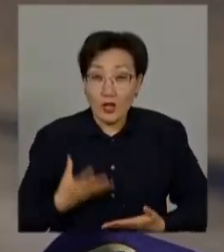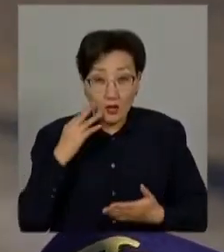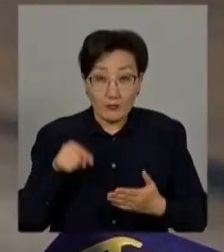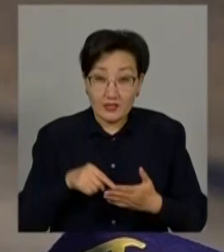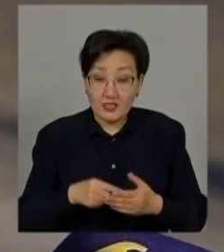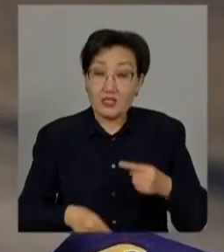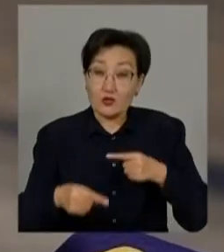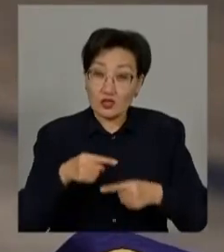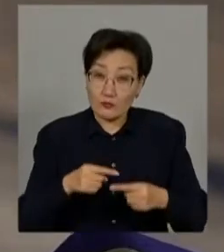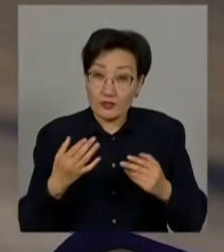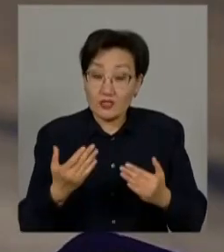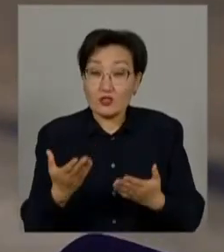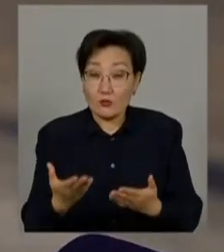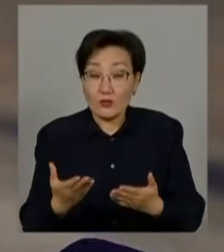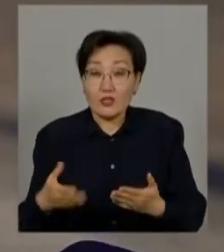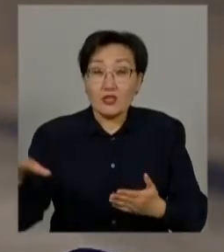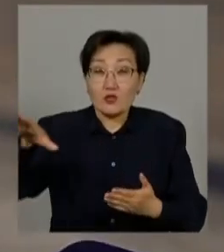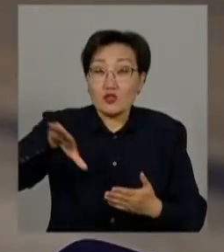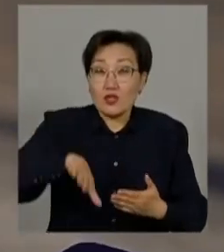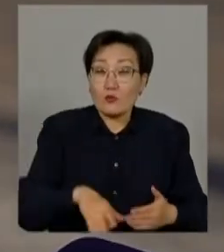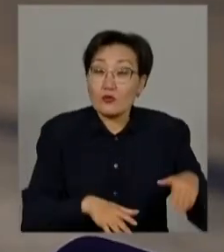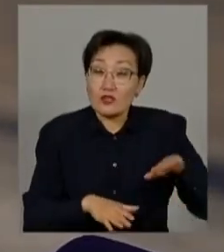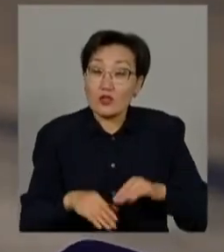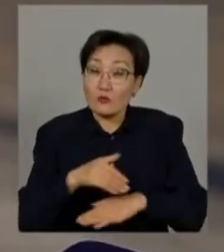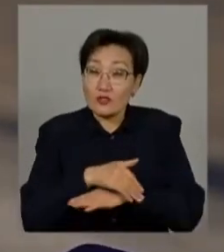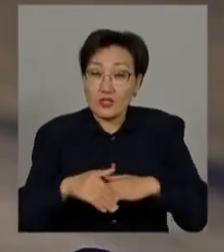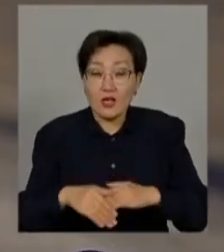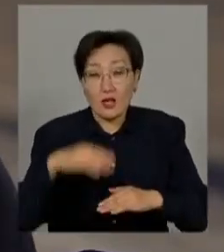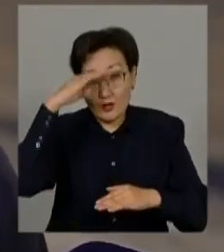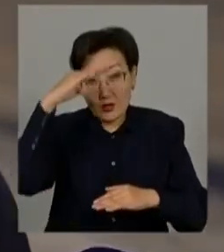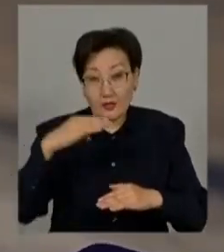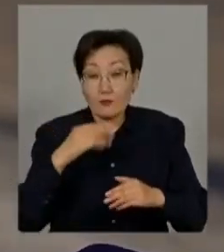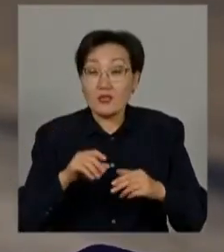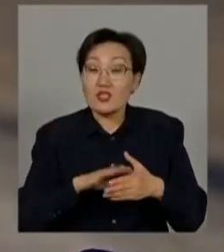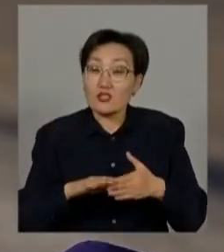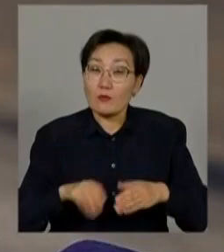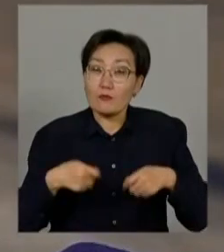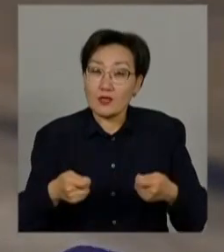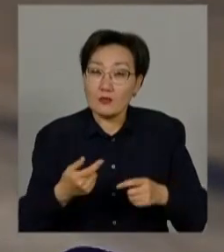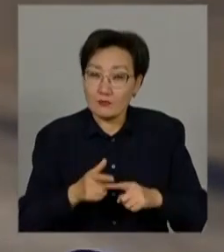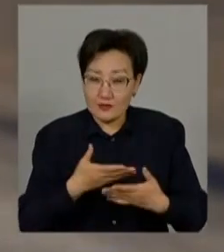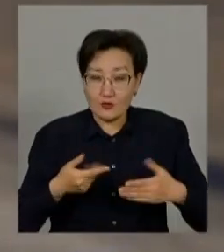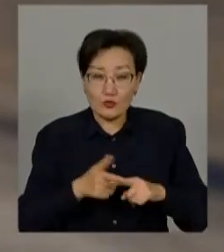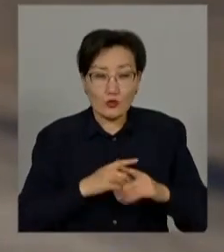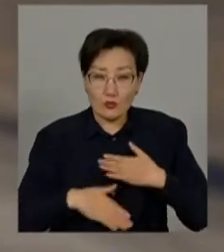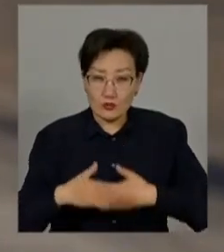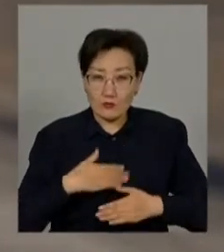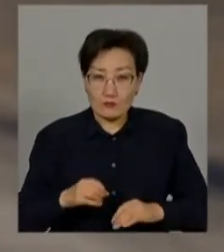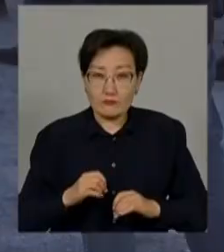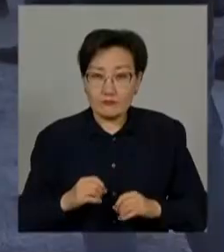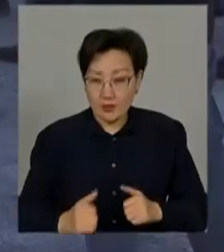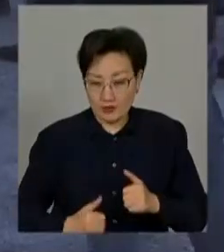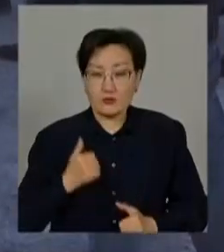қайтып оралды. Енді міне, таудың керемет бөктеріндегі көшеге әкеміздің есімі берілгені бізді қатты қуантады. Мақтан